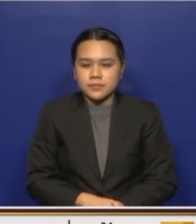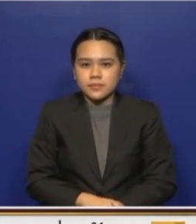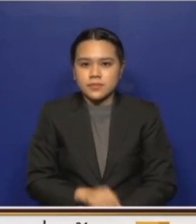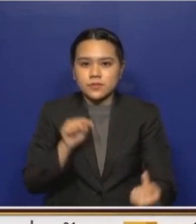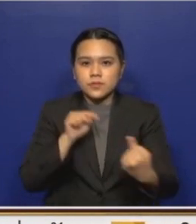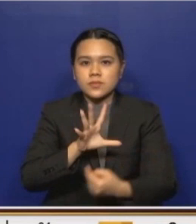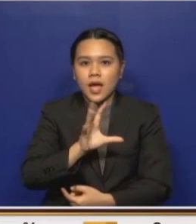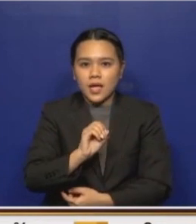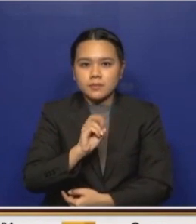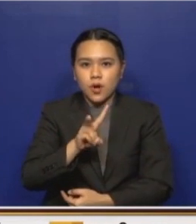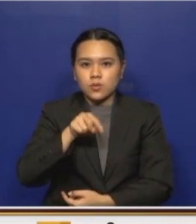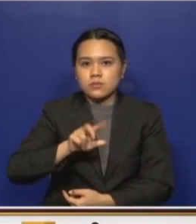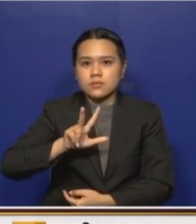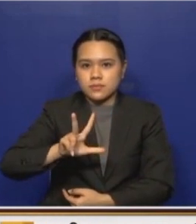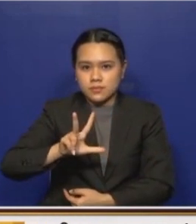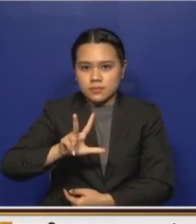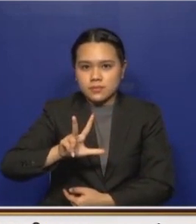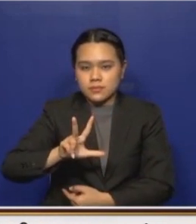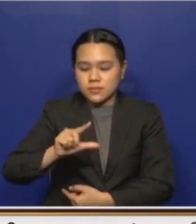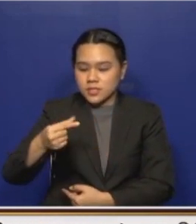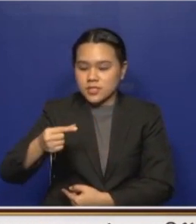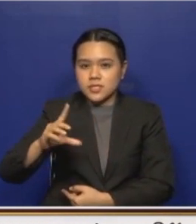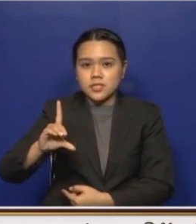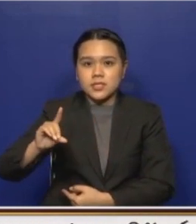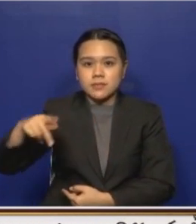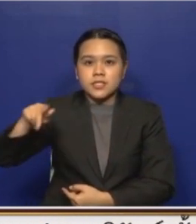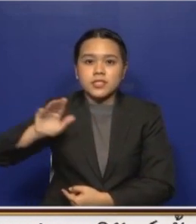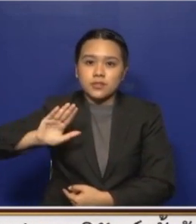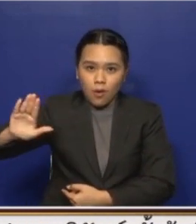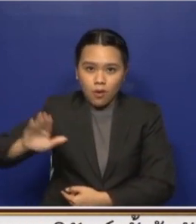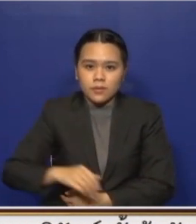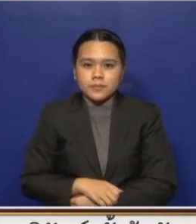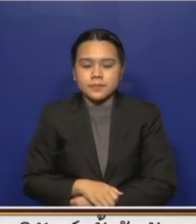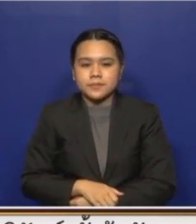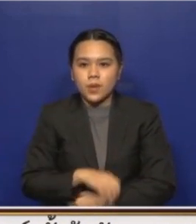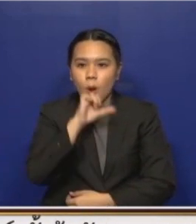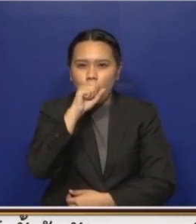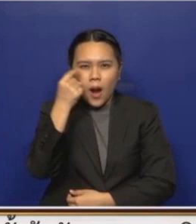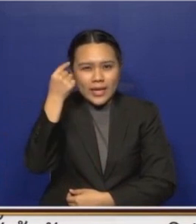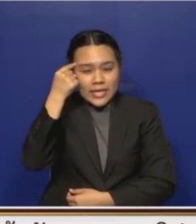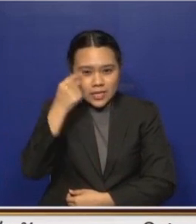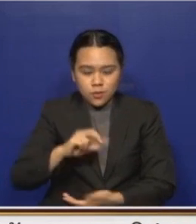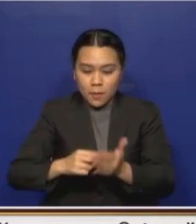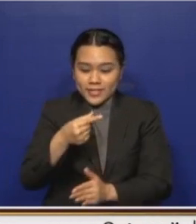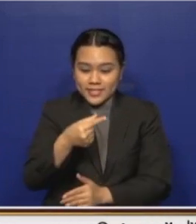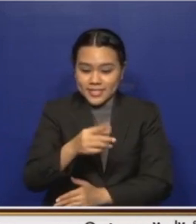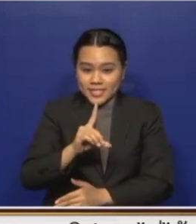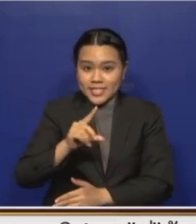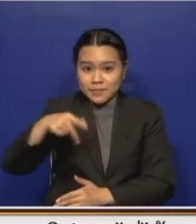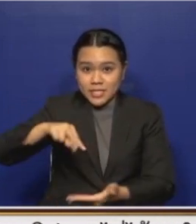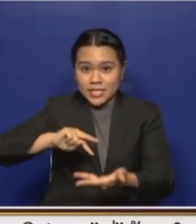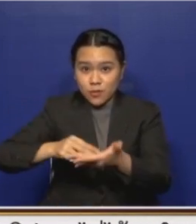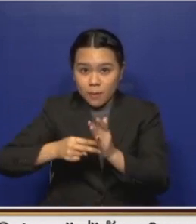ได้เราน้อยล่ะฮะรายได้มวลรวมเราตกนะครับมันไม่กลายเป็น60 70นะครับแต่ที่สำคั